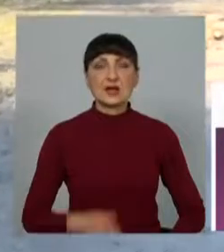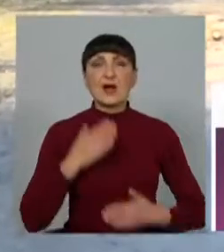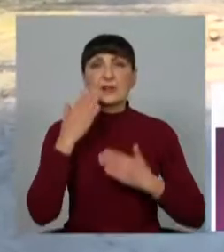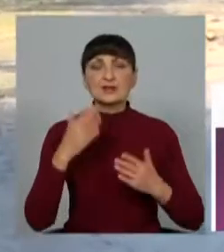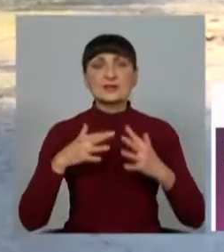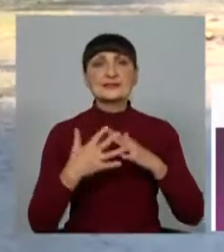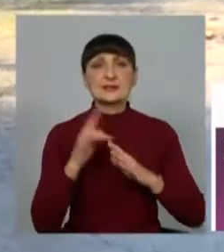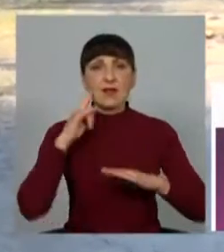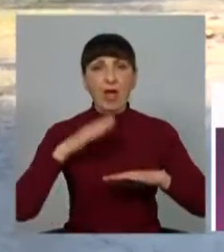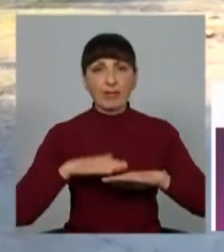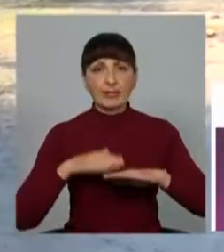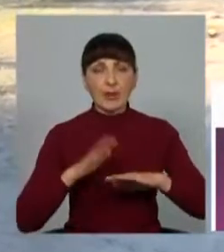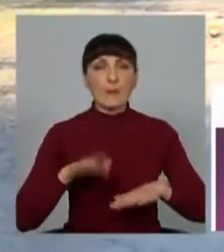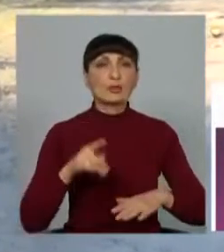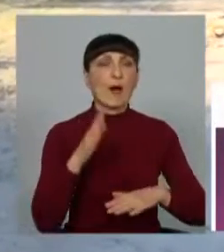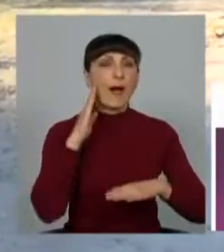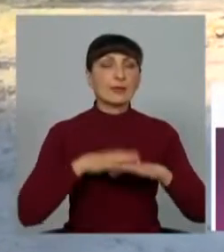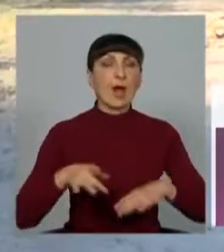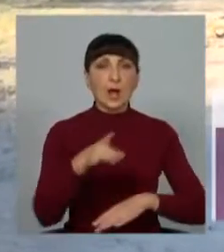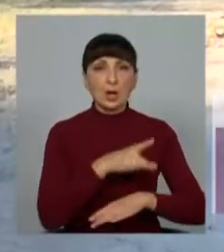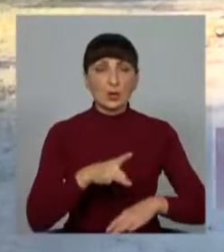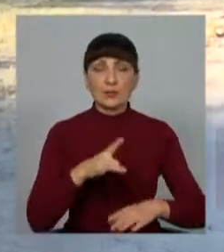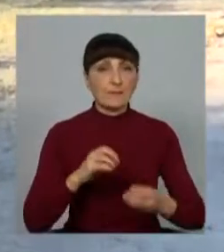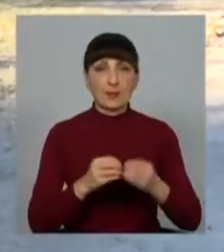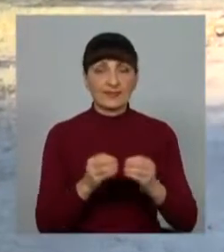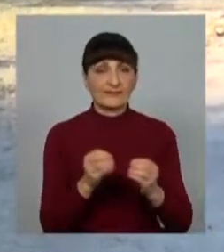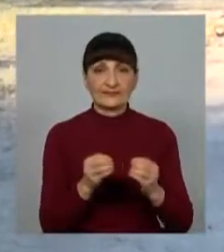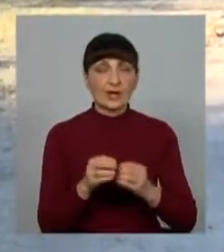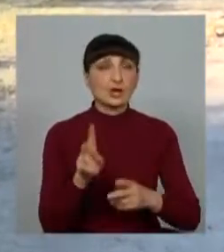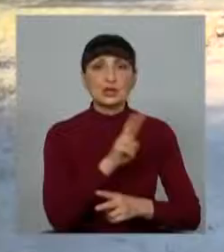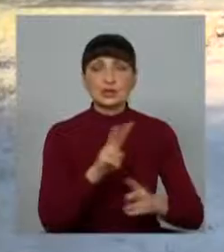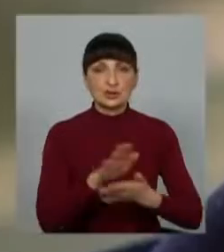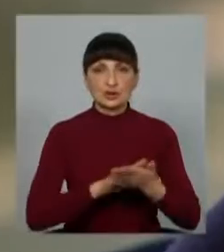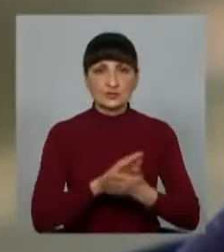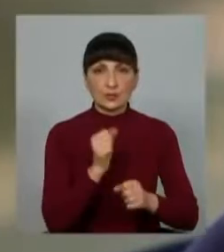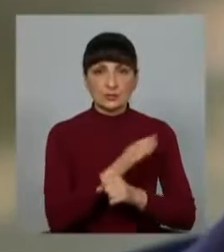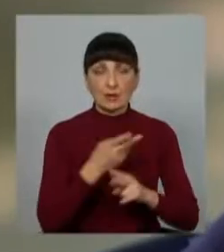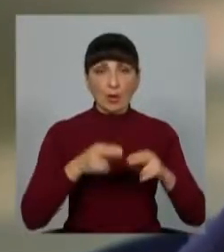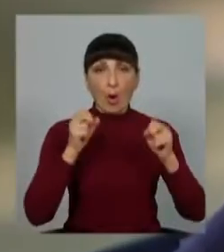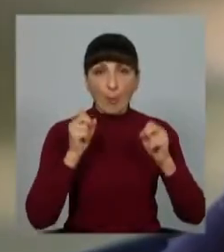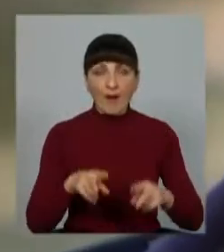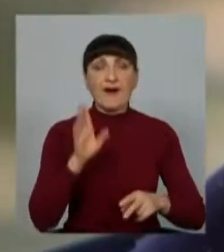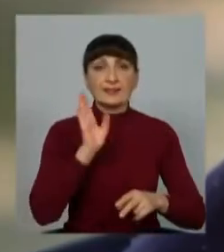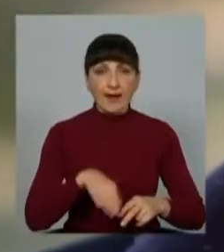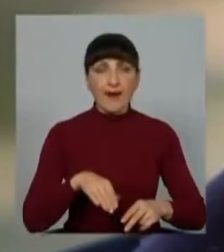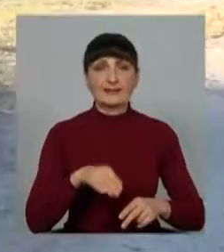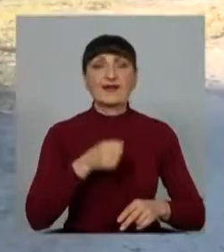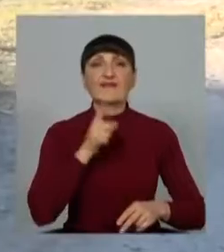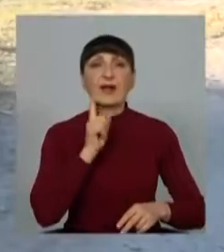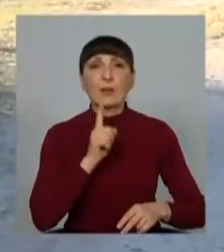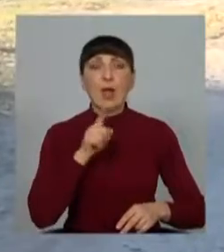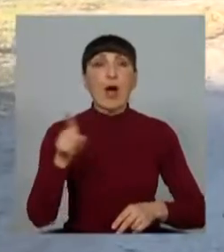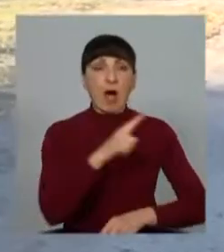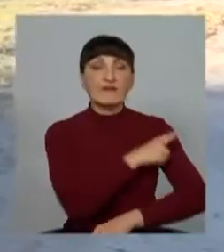Обращались к сельскому акиму, затем акиму района, но толку нет. Никто ничего не делал. Это же опасно. Ладно, пациенты там временно находятся.